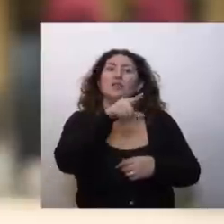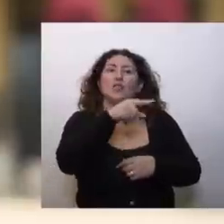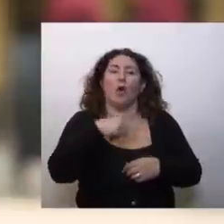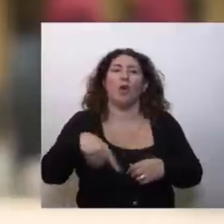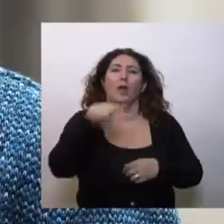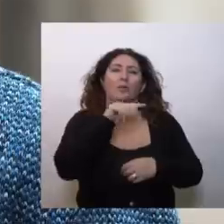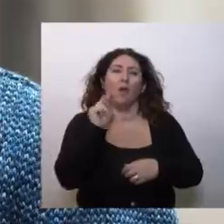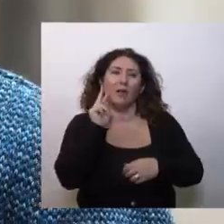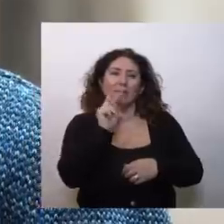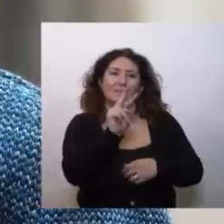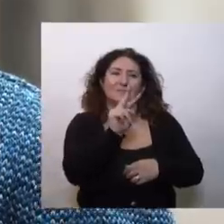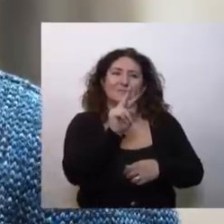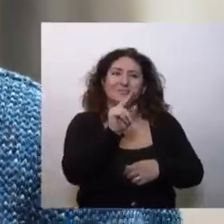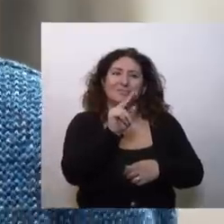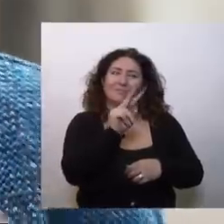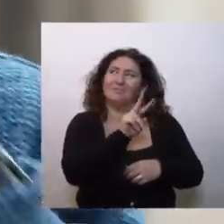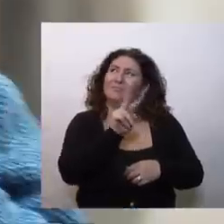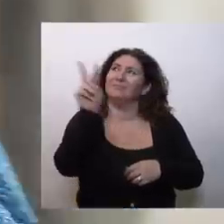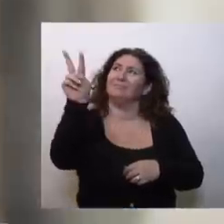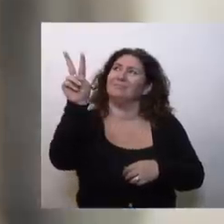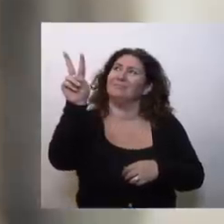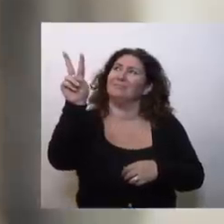la nostra preghiera.